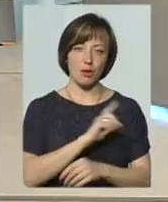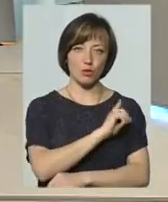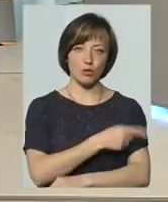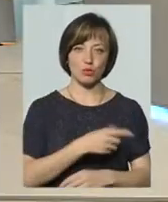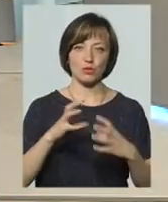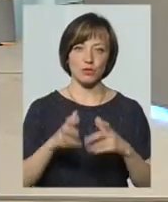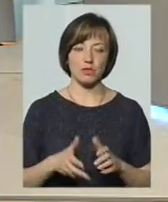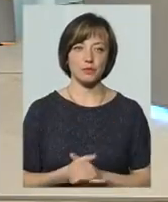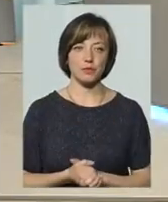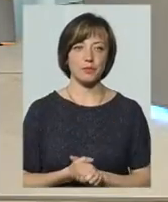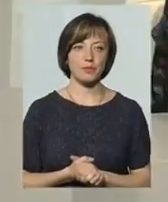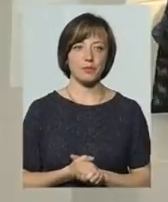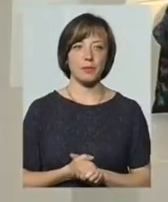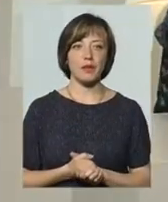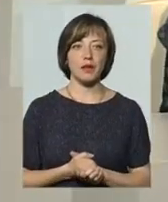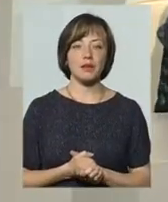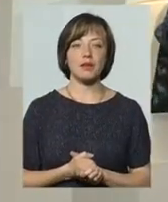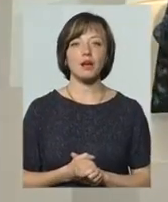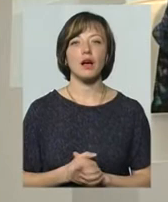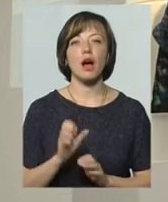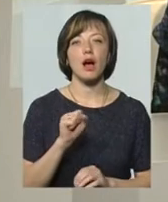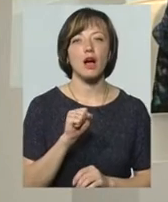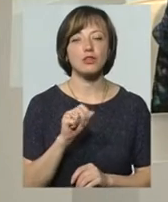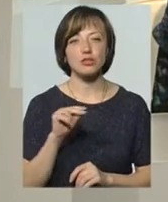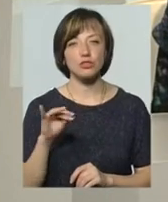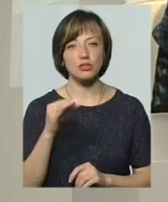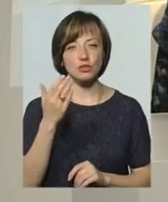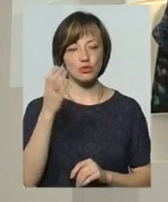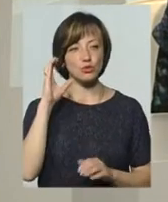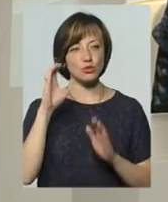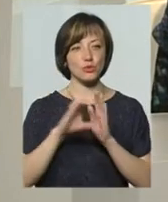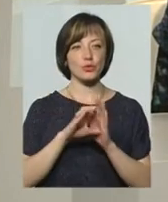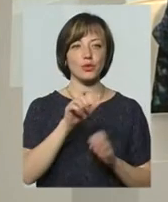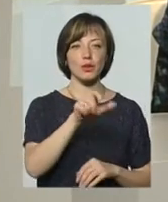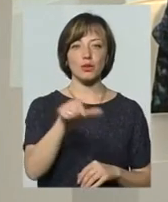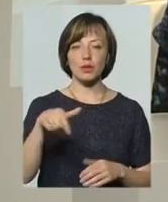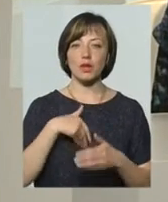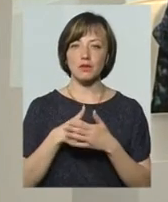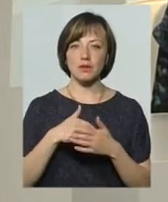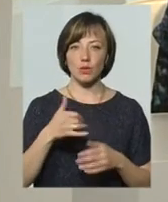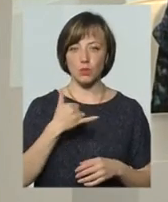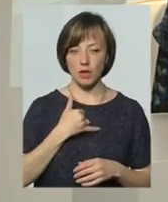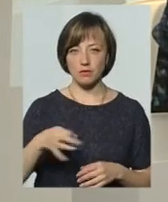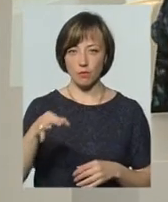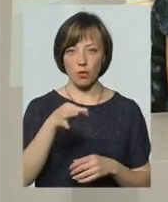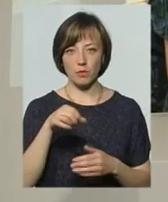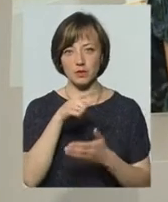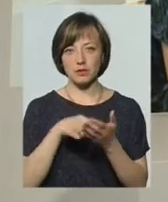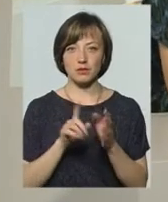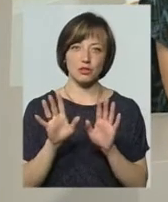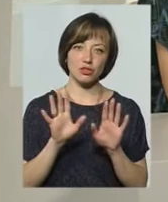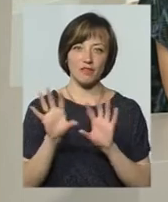світі. Степане, а чи чують громадських активістів на Хмельниччині, чи